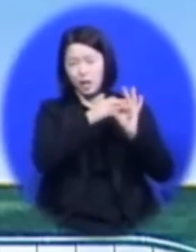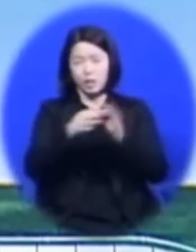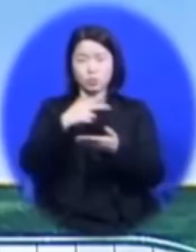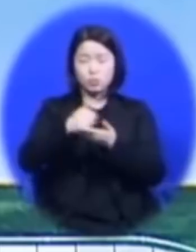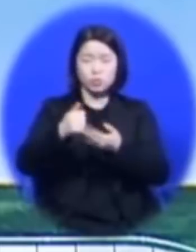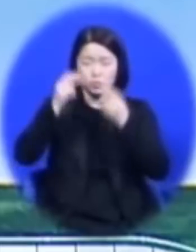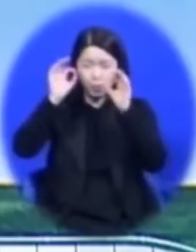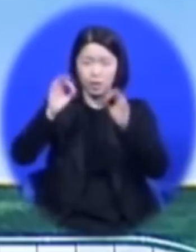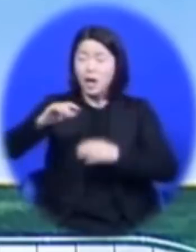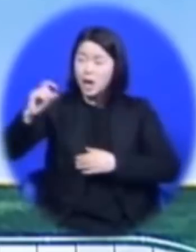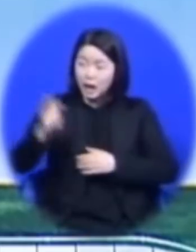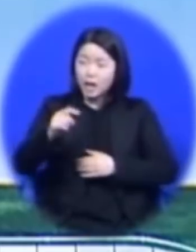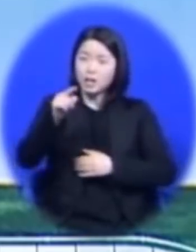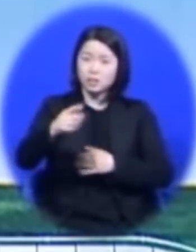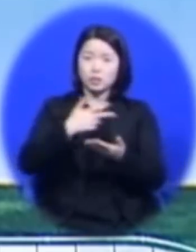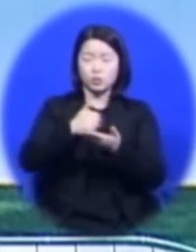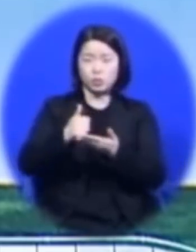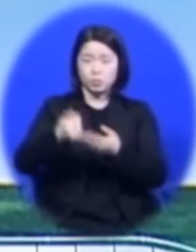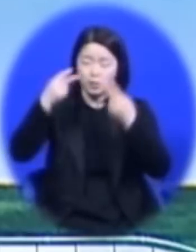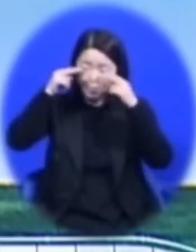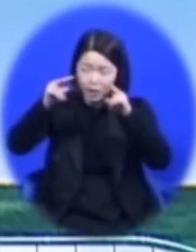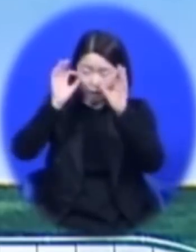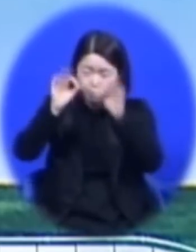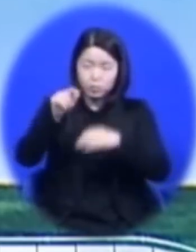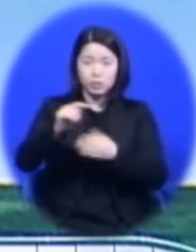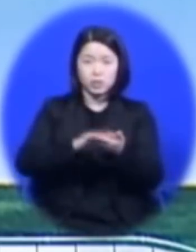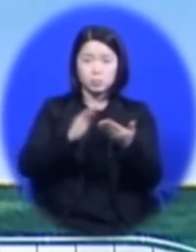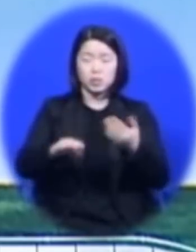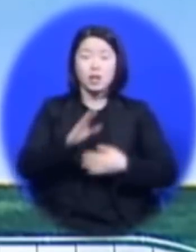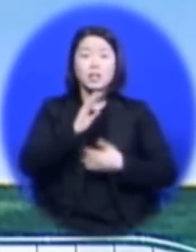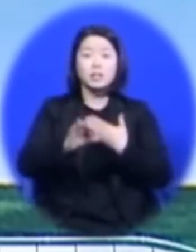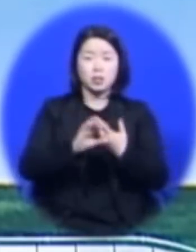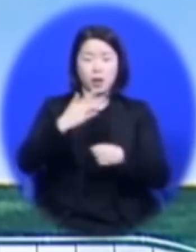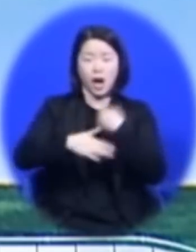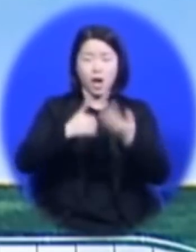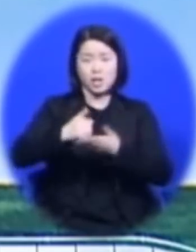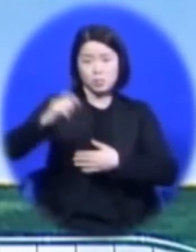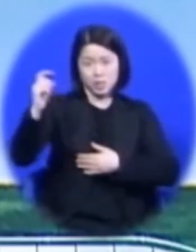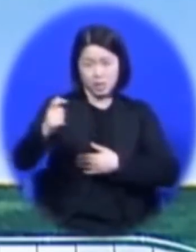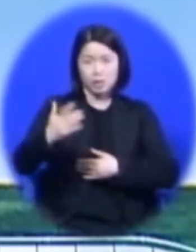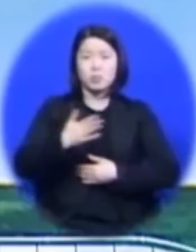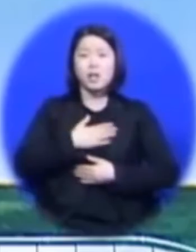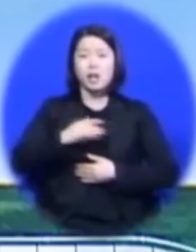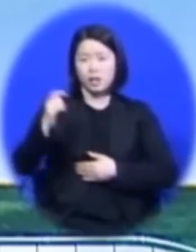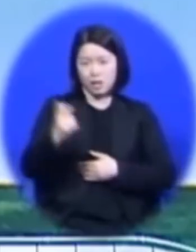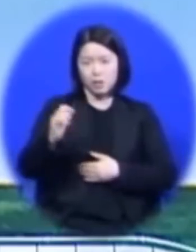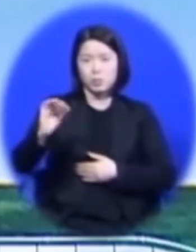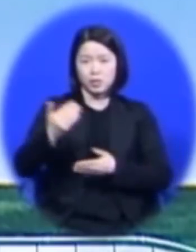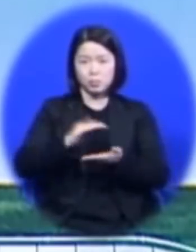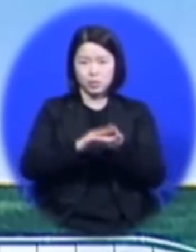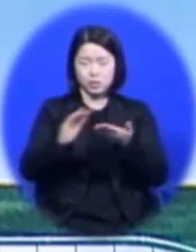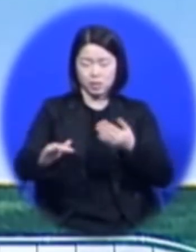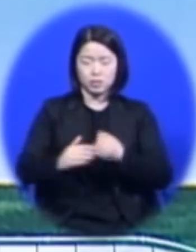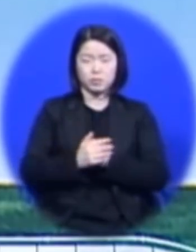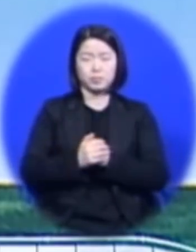강하신 그 주님을 바라보는 것입니다 그러면 하나님의 강 하시면 내 강함 이 됩니다